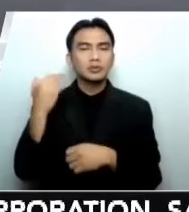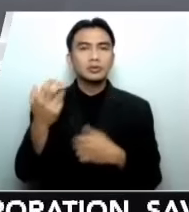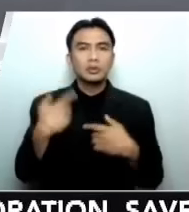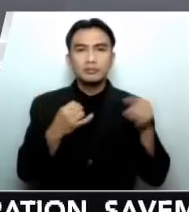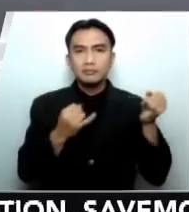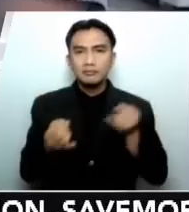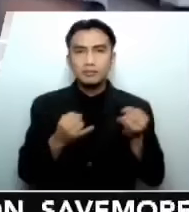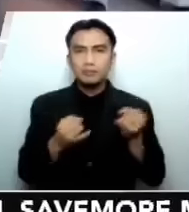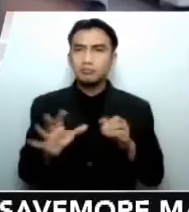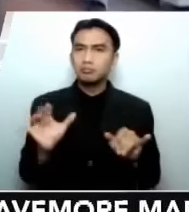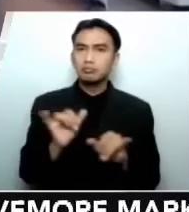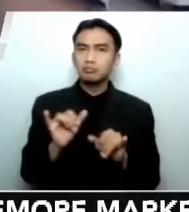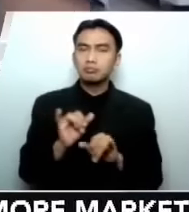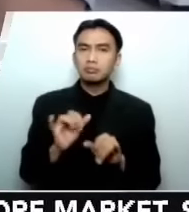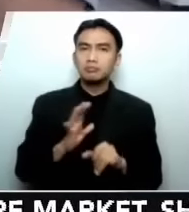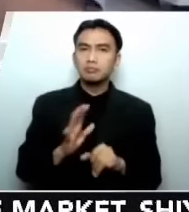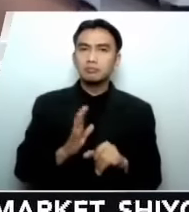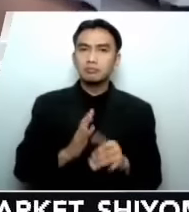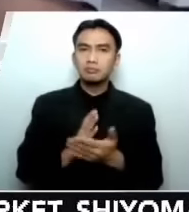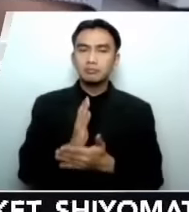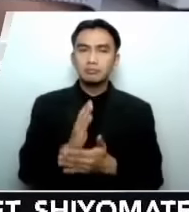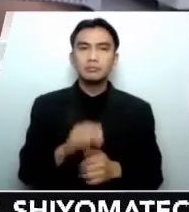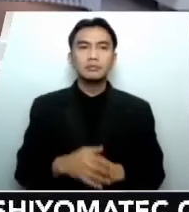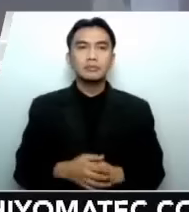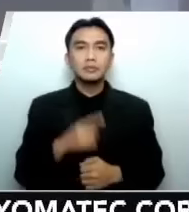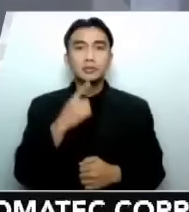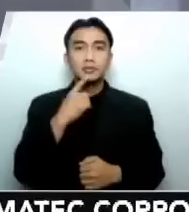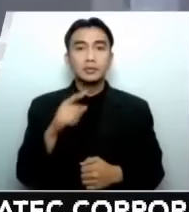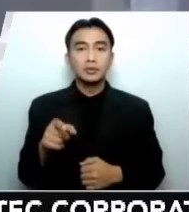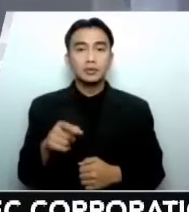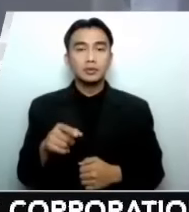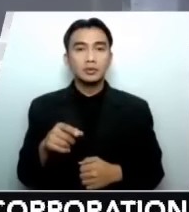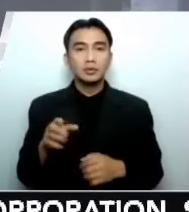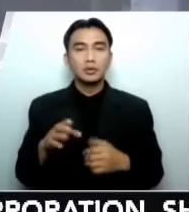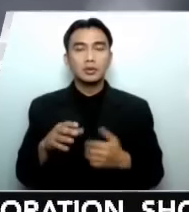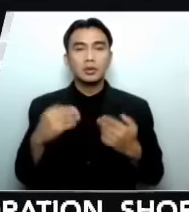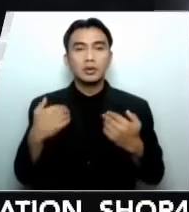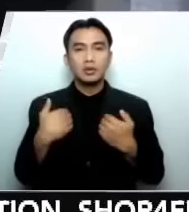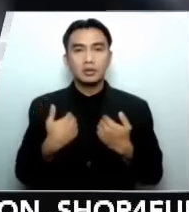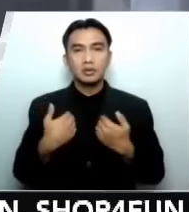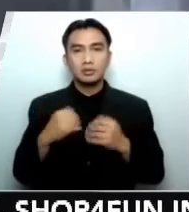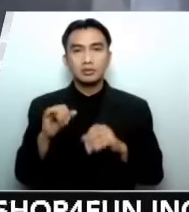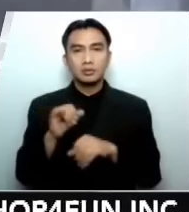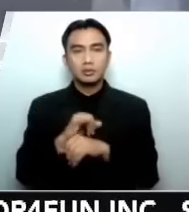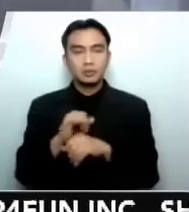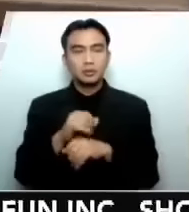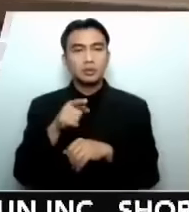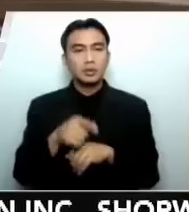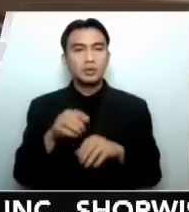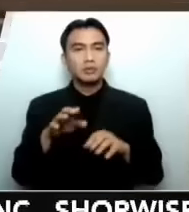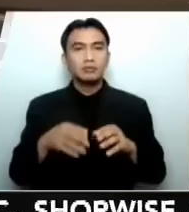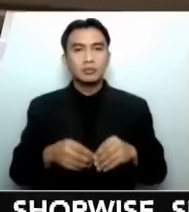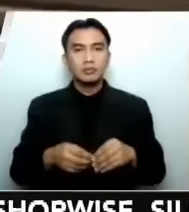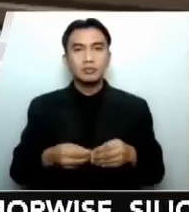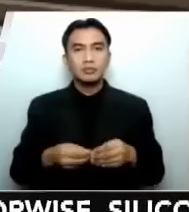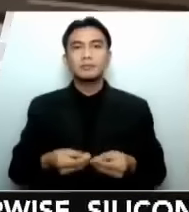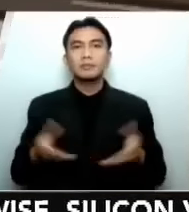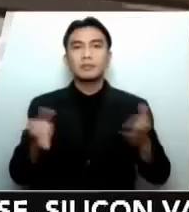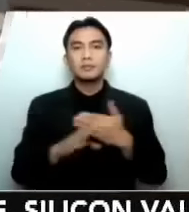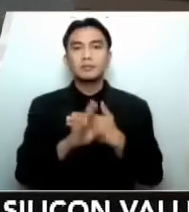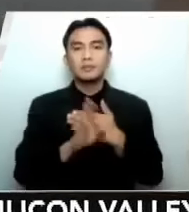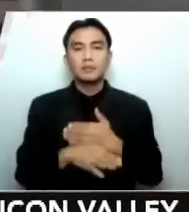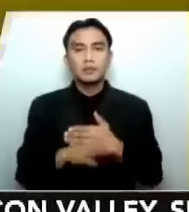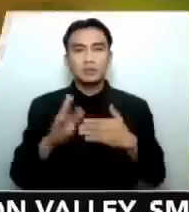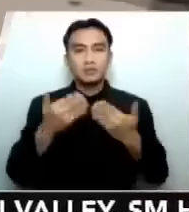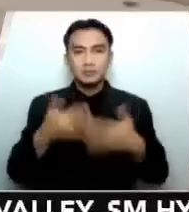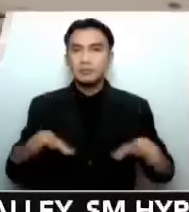Sabi naman ng Bureau of Animal Industry, titiyakin nilang marerelease sa mga manok kapag natapos na ang proseso. Di sila nagkomento